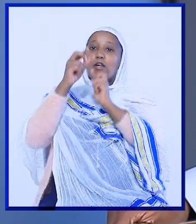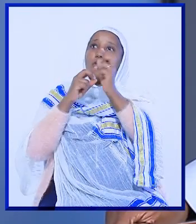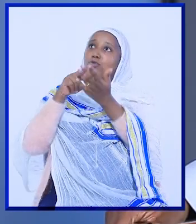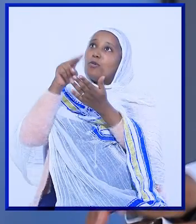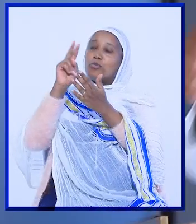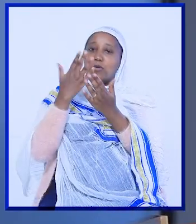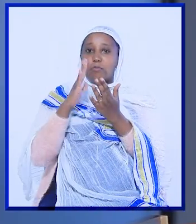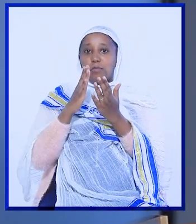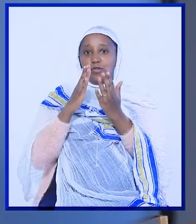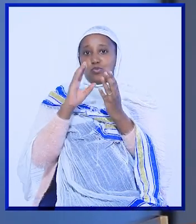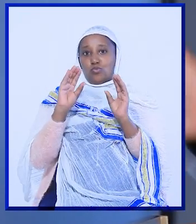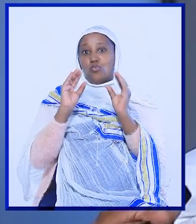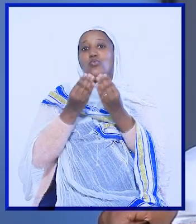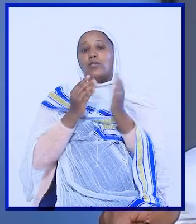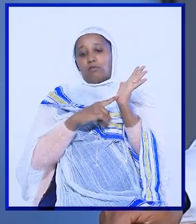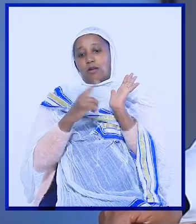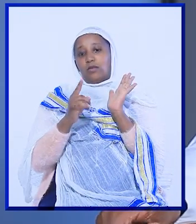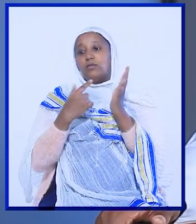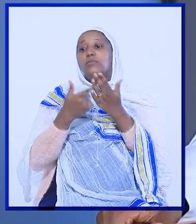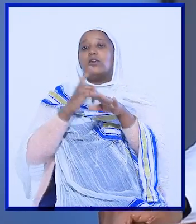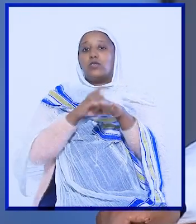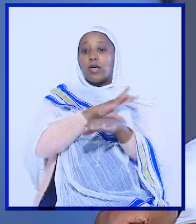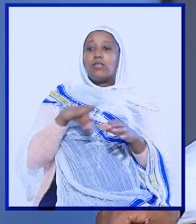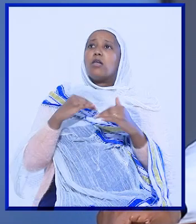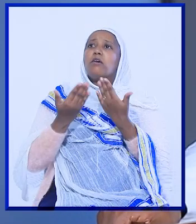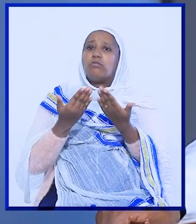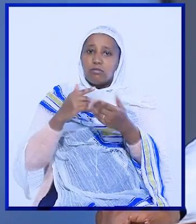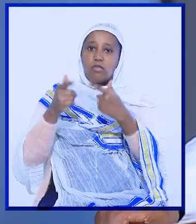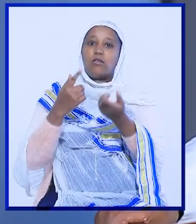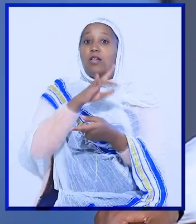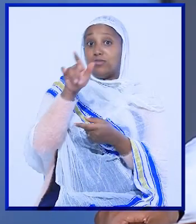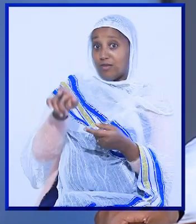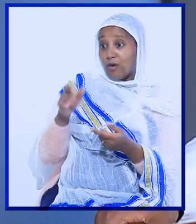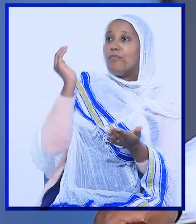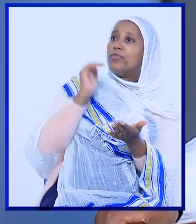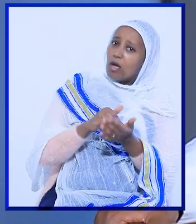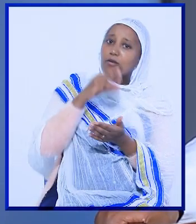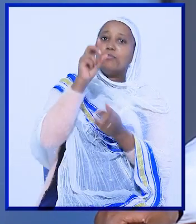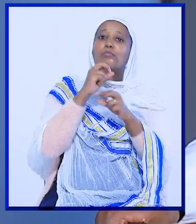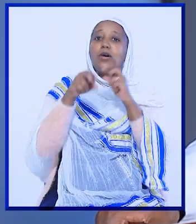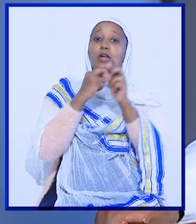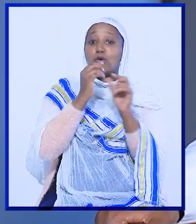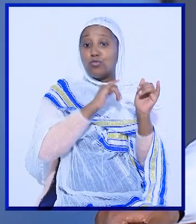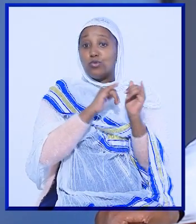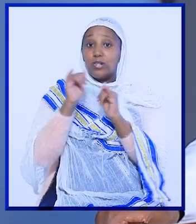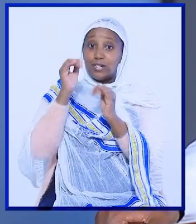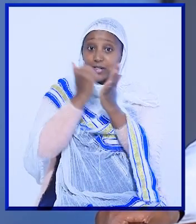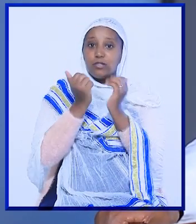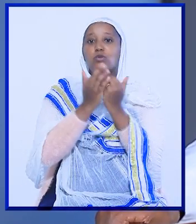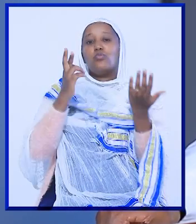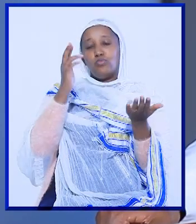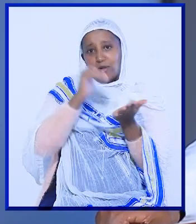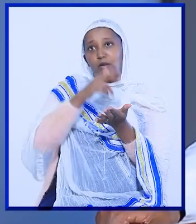ወደ ቀራኒው እየወጣ በሚመስል መልኩ ተገለጠለት። ያን ጊዜ ነው ጌታዬ ሆይ ወዴት ትሄዳለህ ብሎ ሲጠይቀው ዳግም